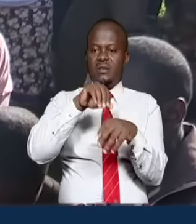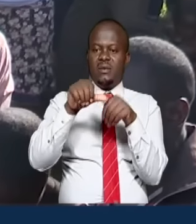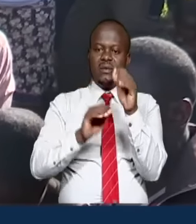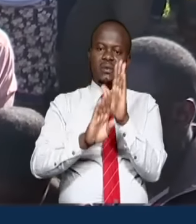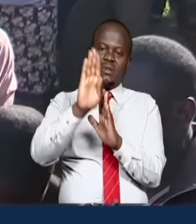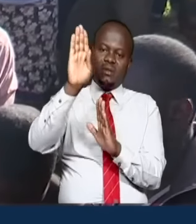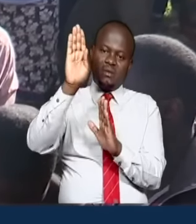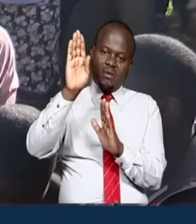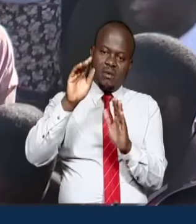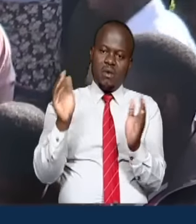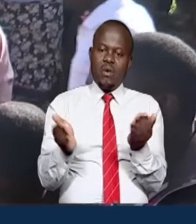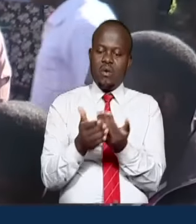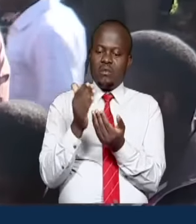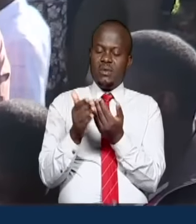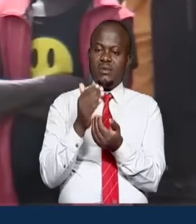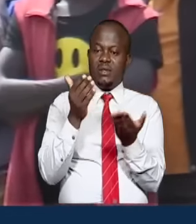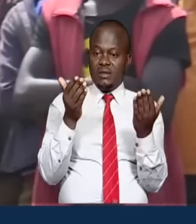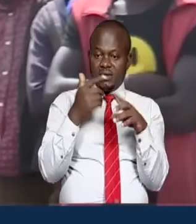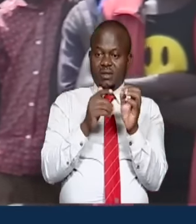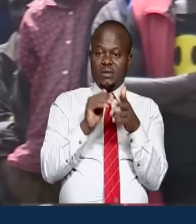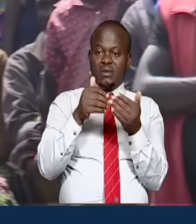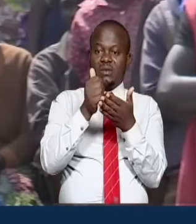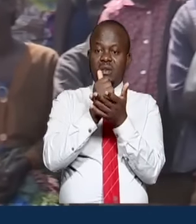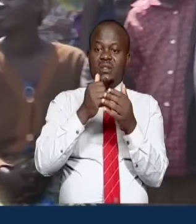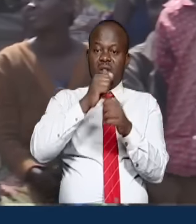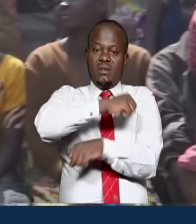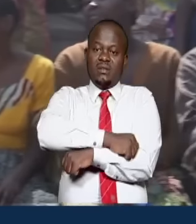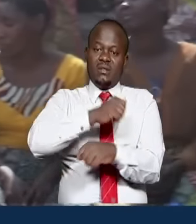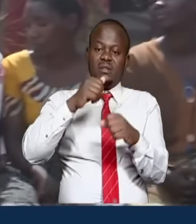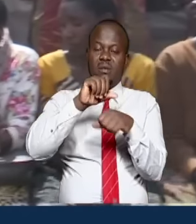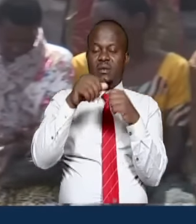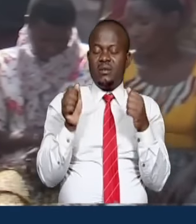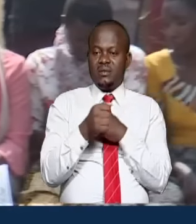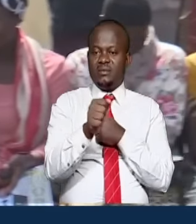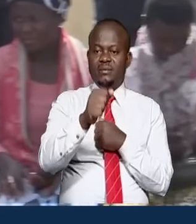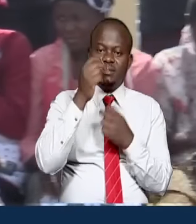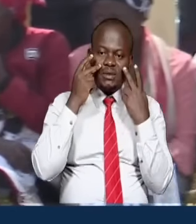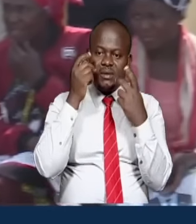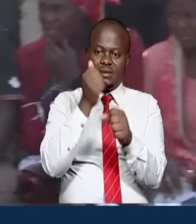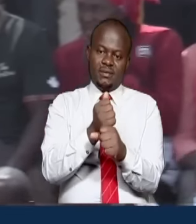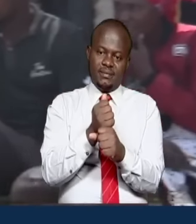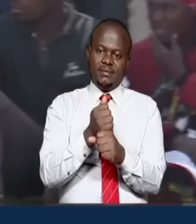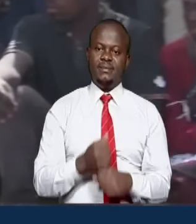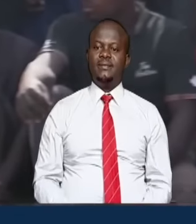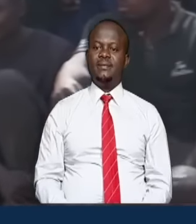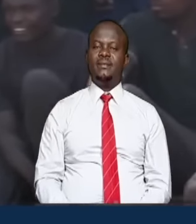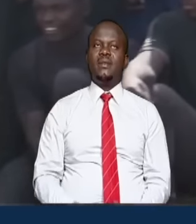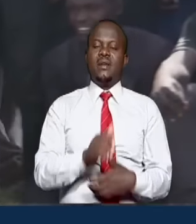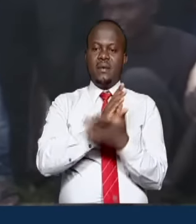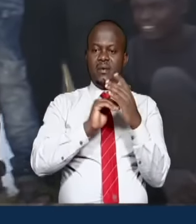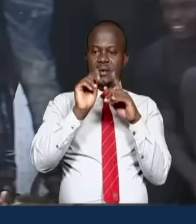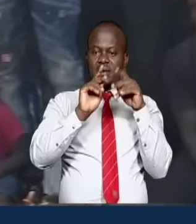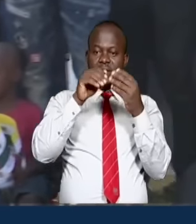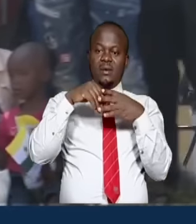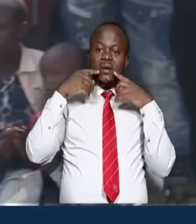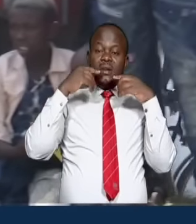imbere ubworozi bw'amatungo magufi ndetse no gufasha abanyeshuri bize ibirebana n'ubukerarugendo kubona imirimo. Bamwe mu baturage bavuga